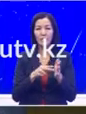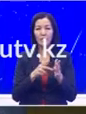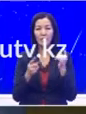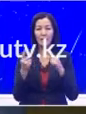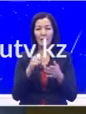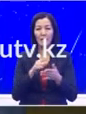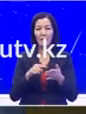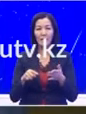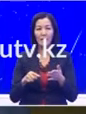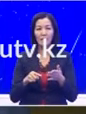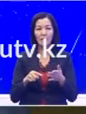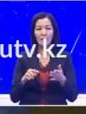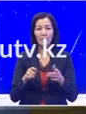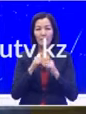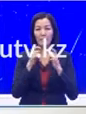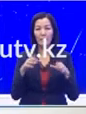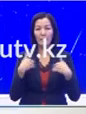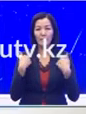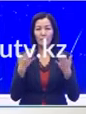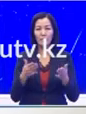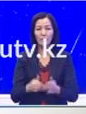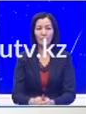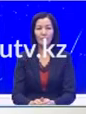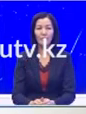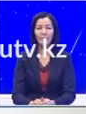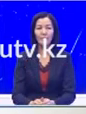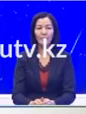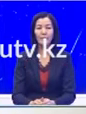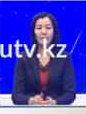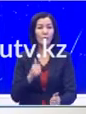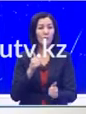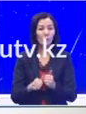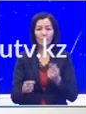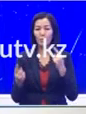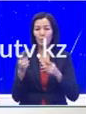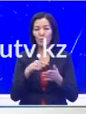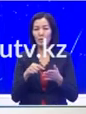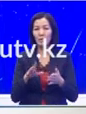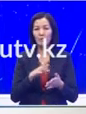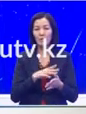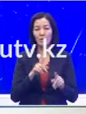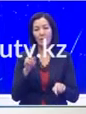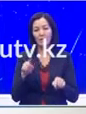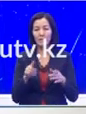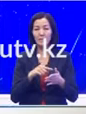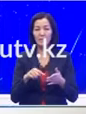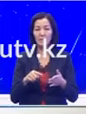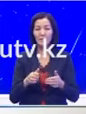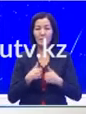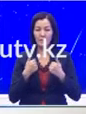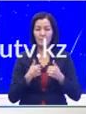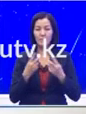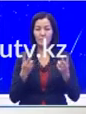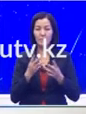1001 өлең жазбасам да, қолыма қалам алам аңдасам да, өзімді ақындардай сезінемін, ұқсап бағып тұрсам болмасам